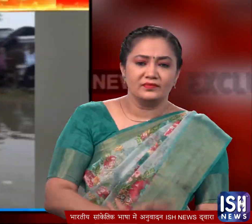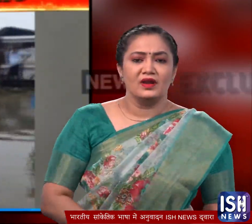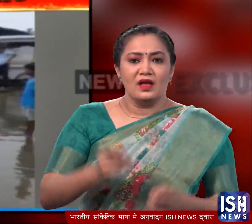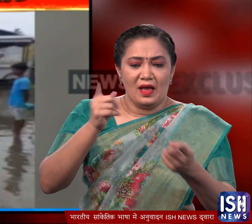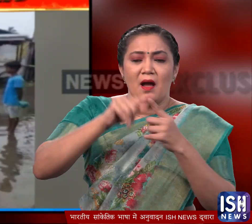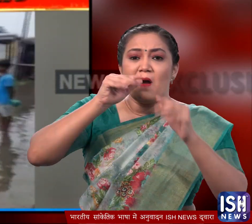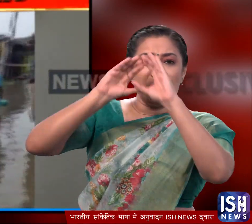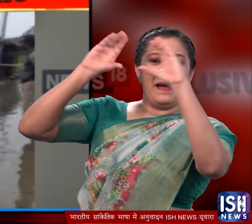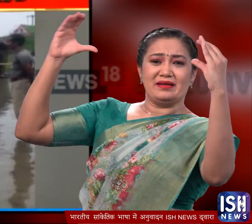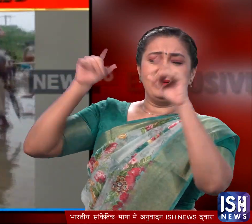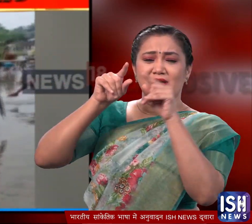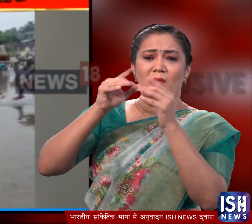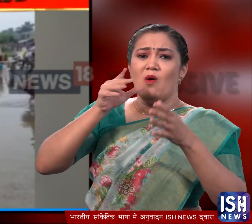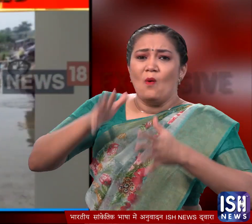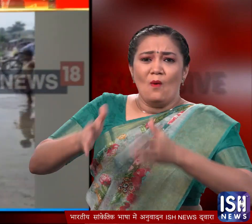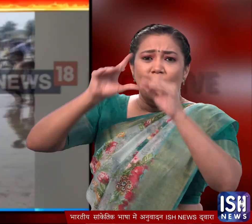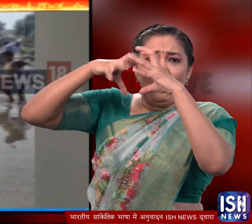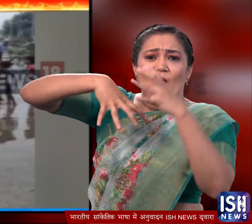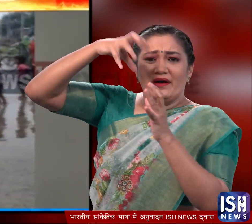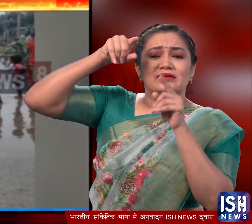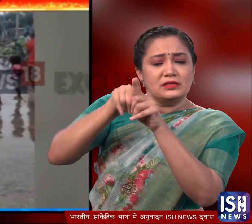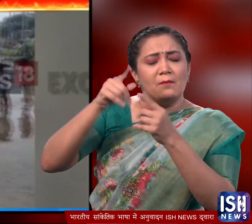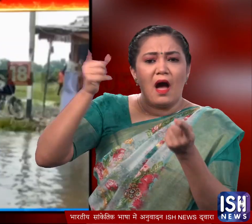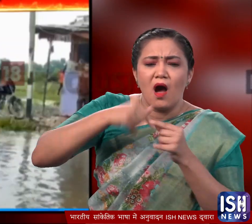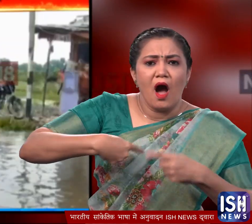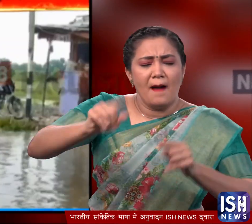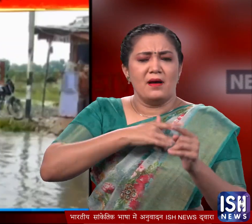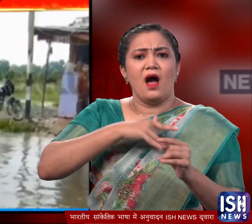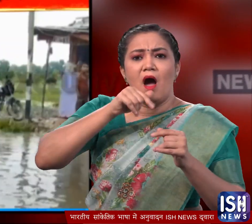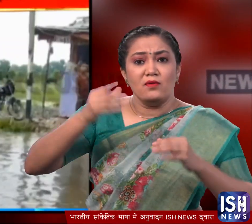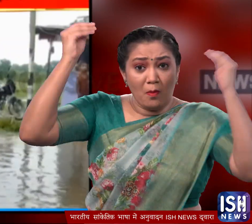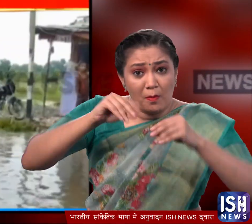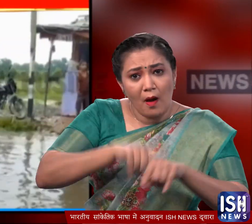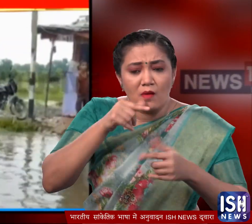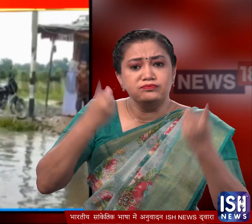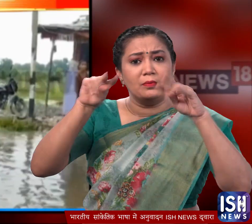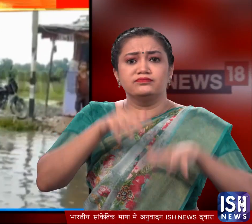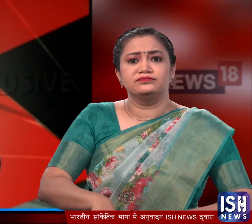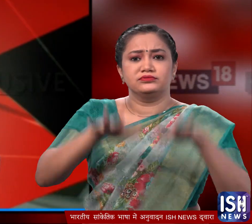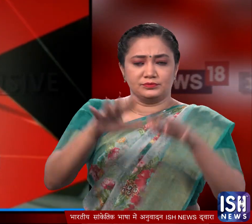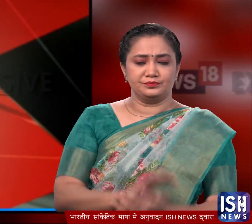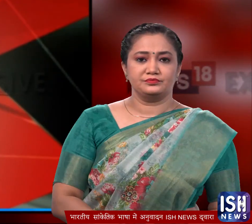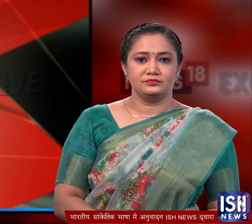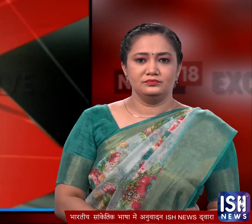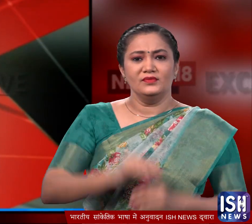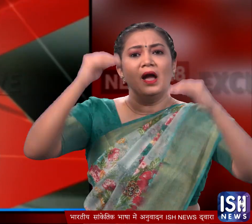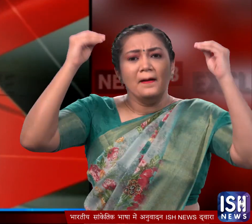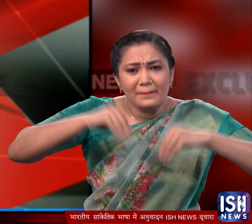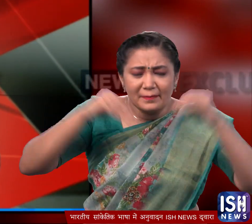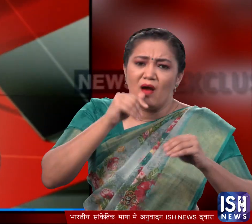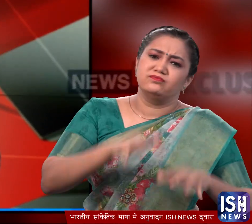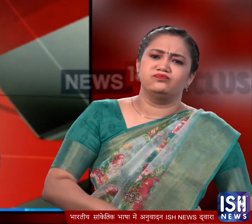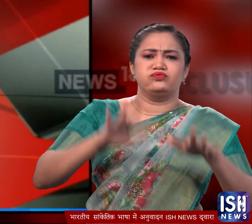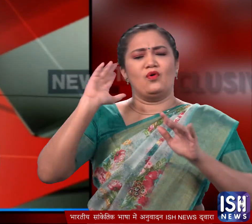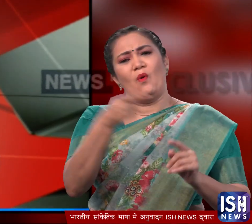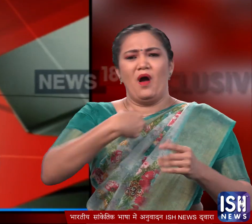उस सड़क के पास बनी पानी की टंकी की वजह से ये समस्या बनी रहती है, जो बारिश के दिनों में और बढ़ जाती है। सौ बात की एक बात है कि बारिश